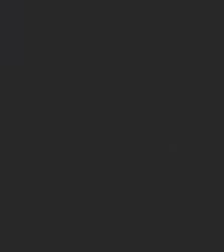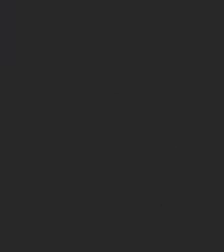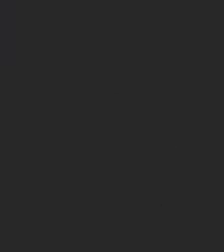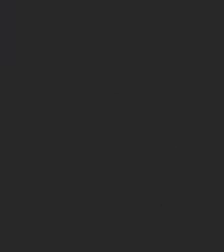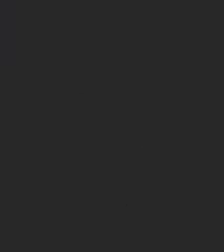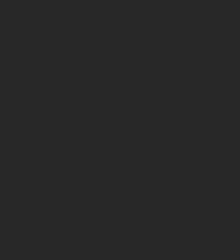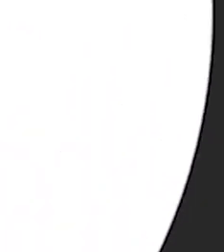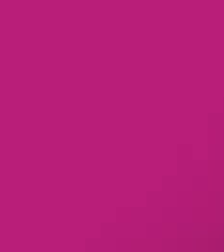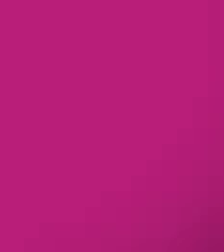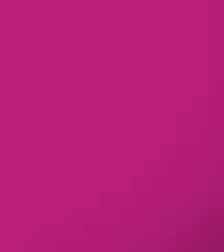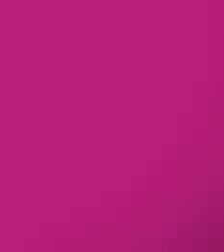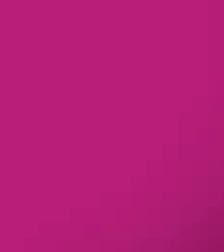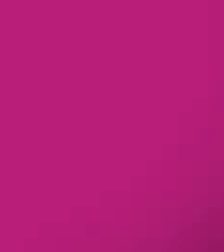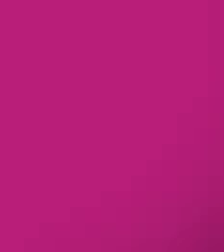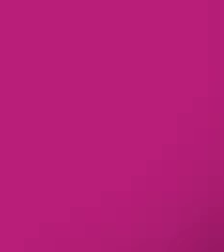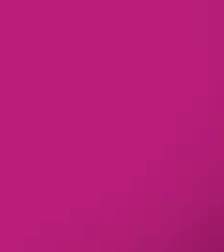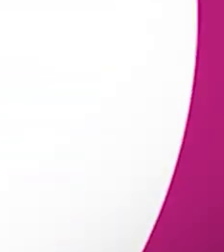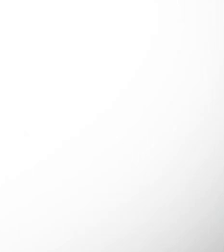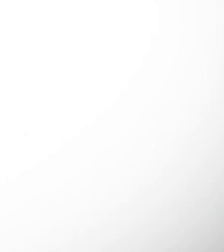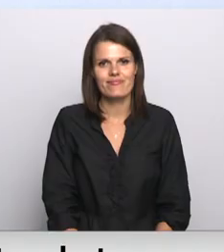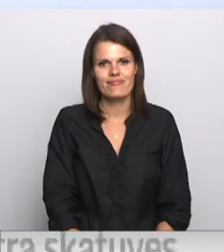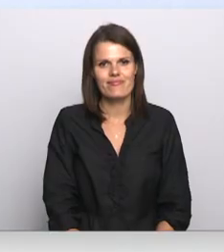Re, viss ēters ir te!